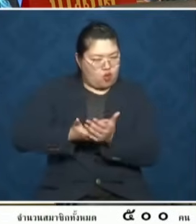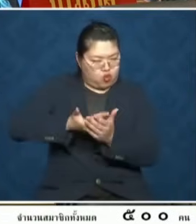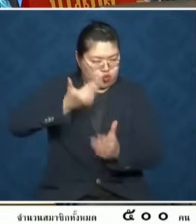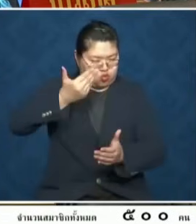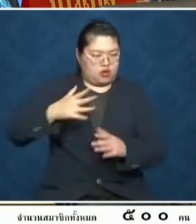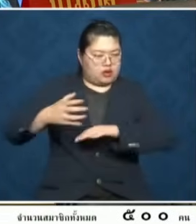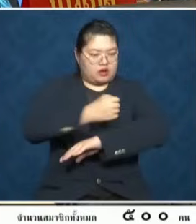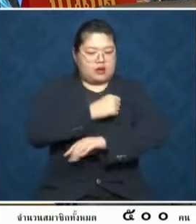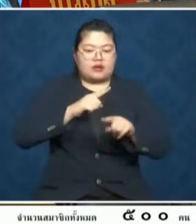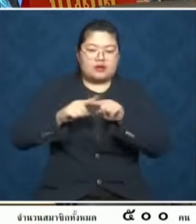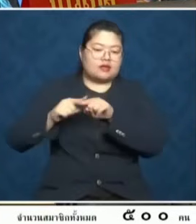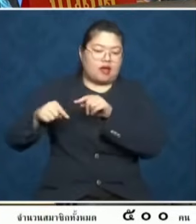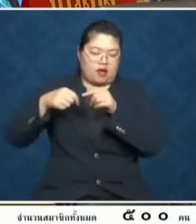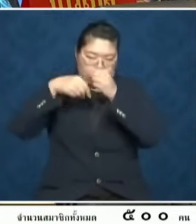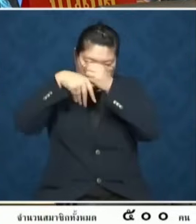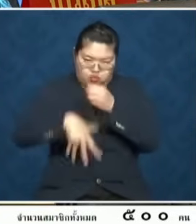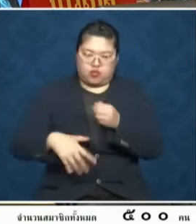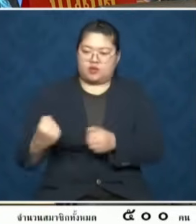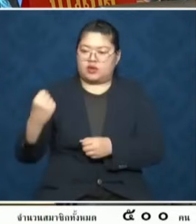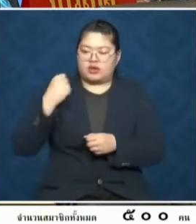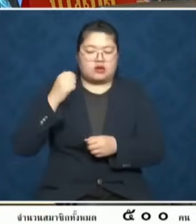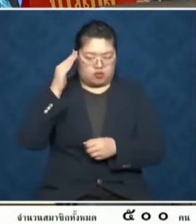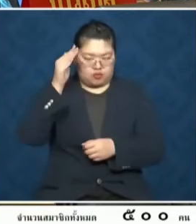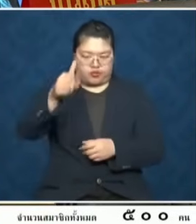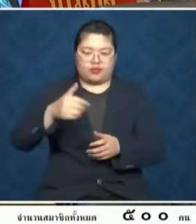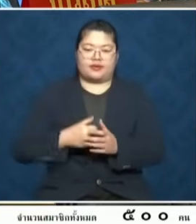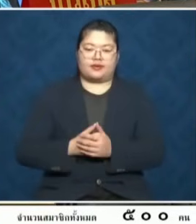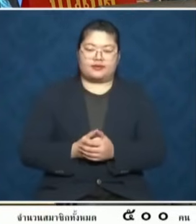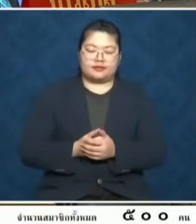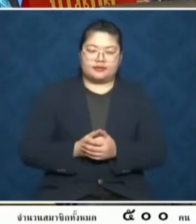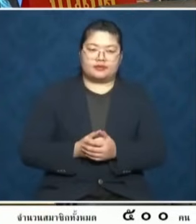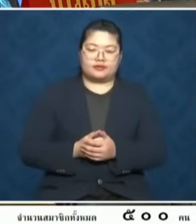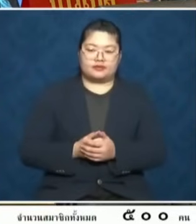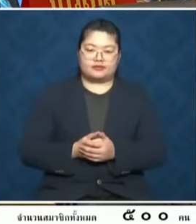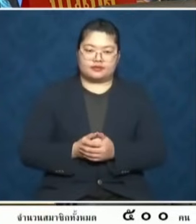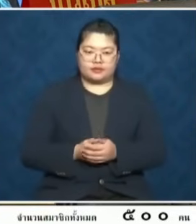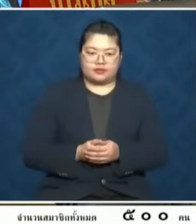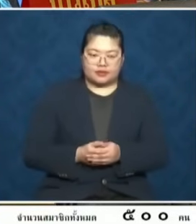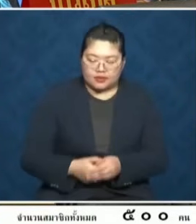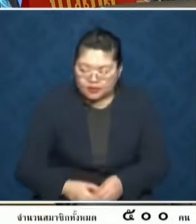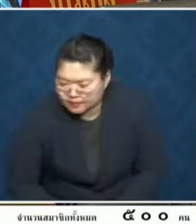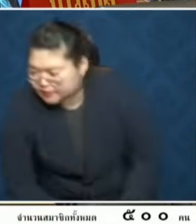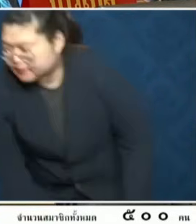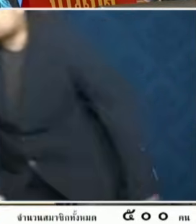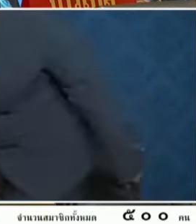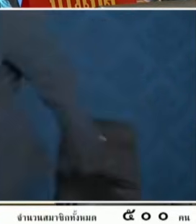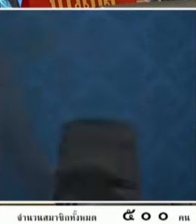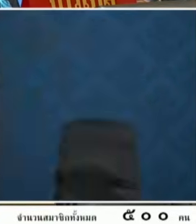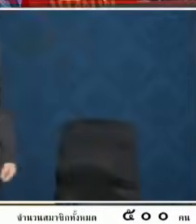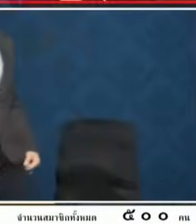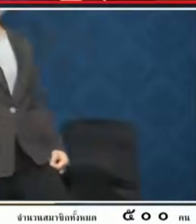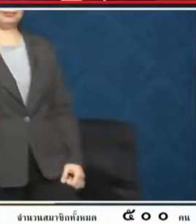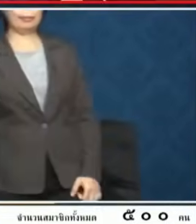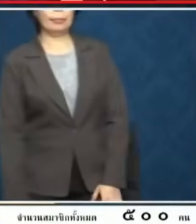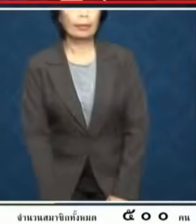พลและคนในเครือข่ายที่ก็จะยิ่งใหญ่ตามไปด้วยเท่านั้นไม่พอค่ะตามไปดูกันที่ขลุ่มทรัพย์ที่4